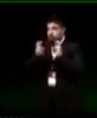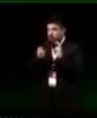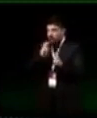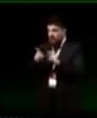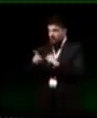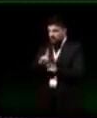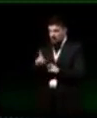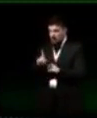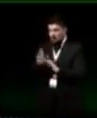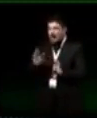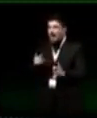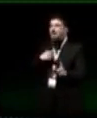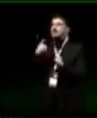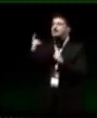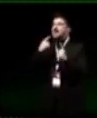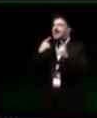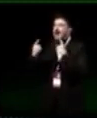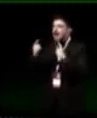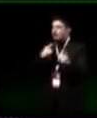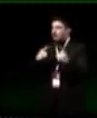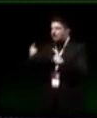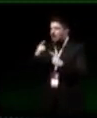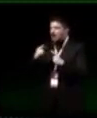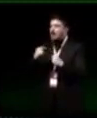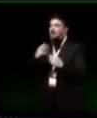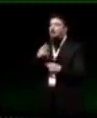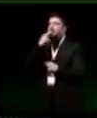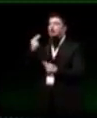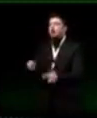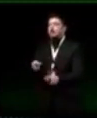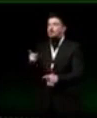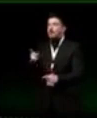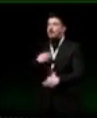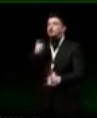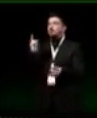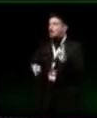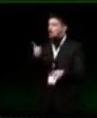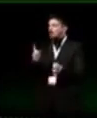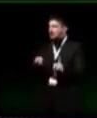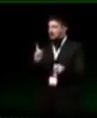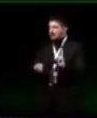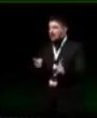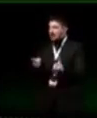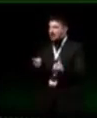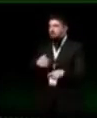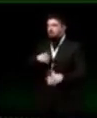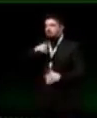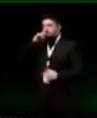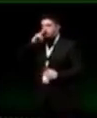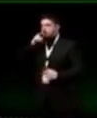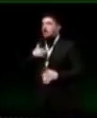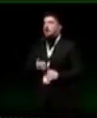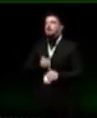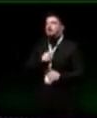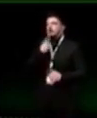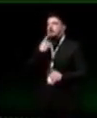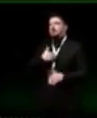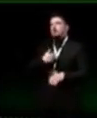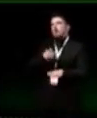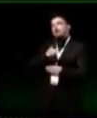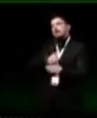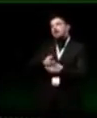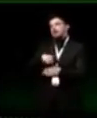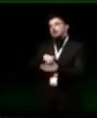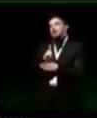e dialogo. Quella cosa lì io la chiamo politica. Ho la presunzione di pensare che soltanto il Partito Democratico oggi